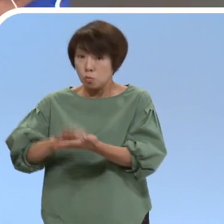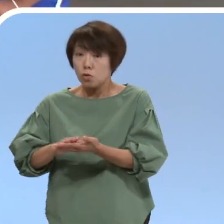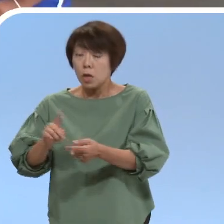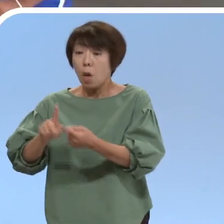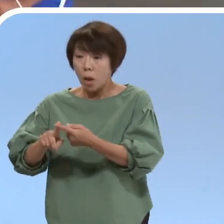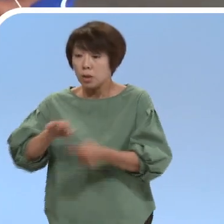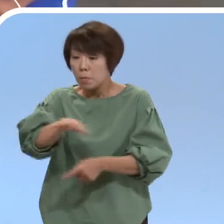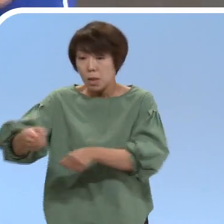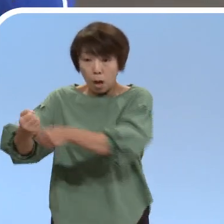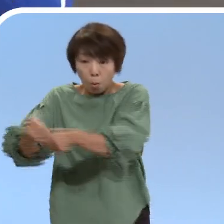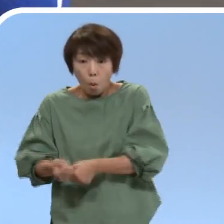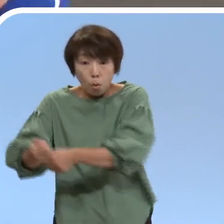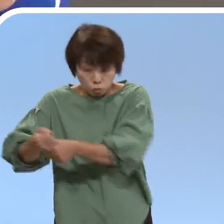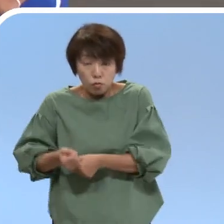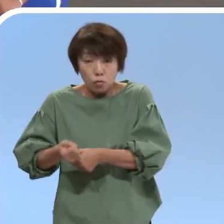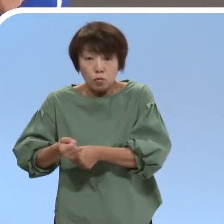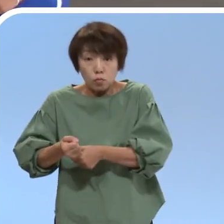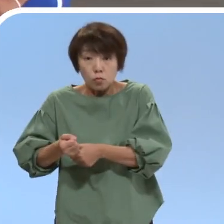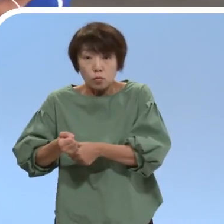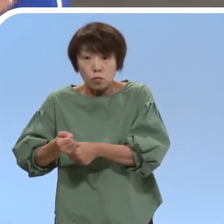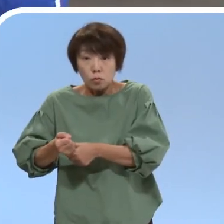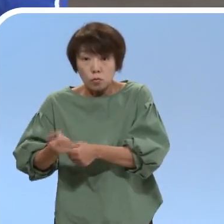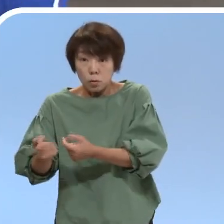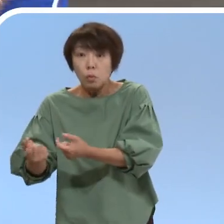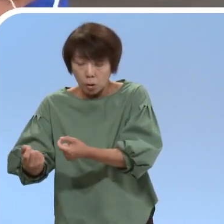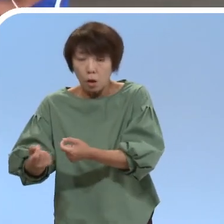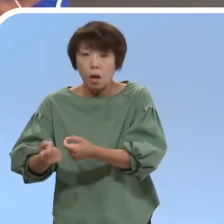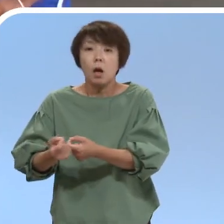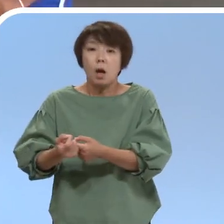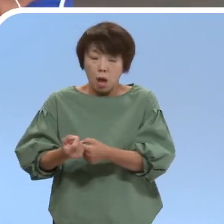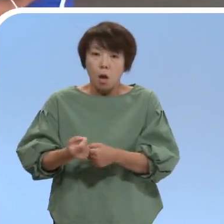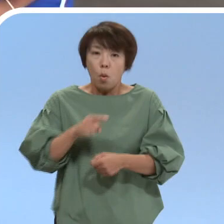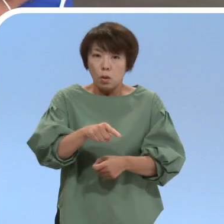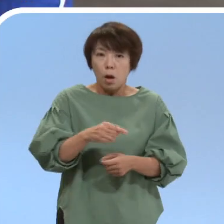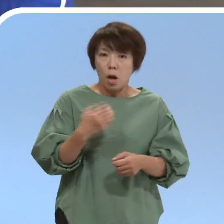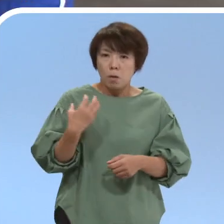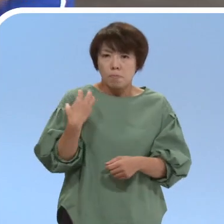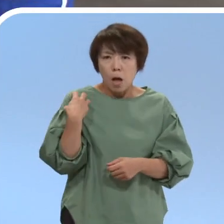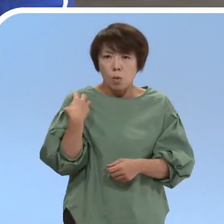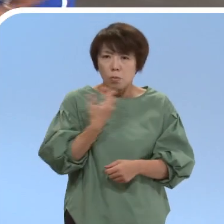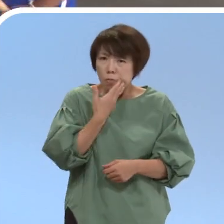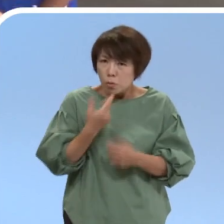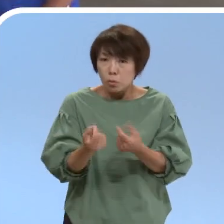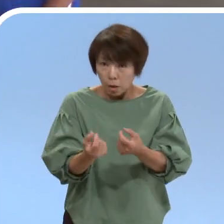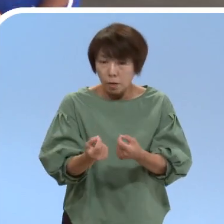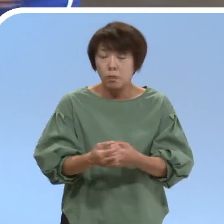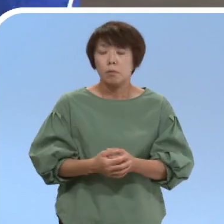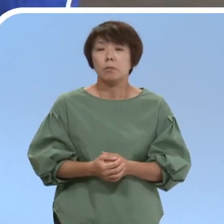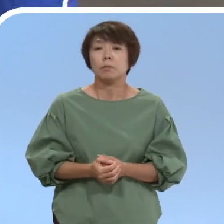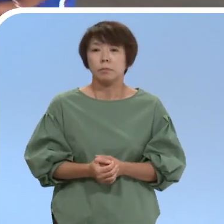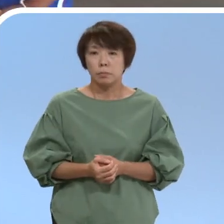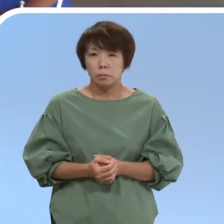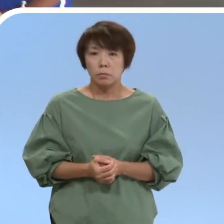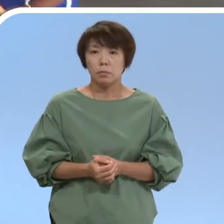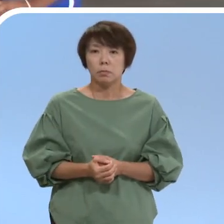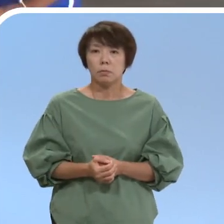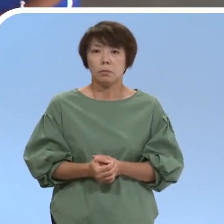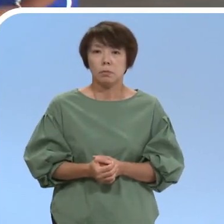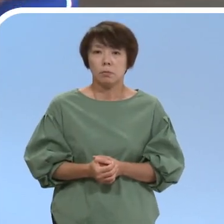が来ると、その漕いでる皆さんが狂ってくるわけですもんね。 そうです。 だからだいぶ重要な役割ですよね。は